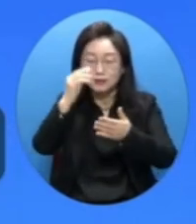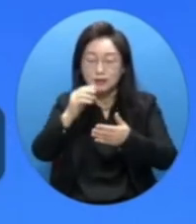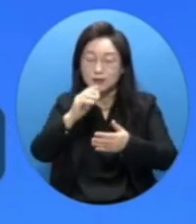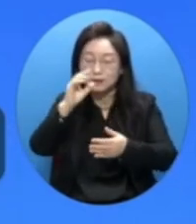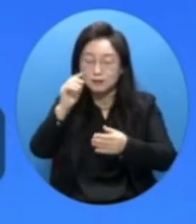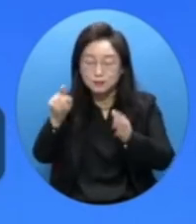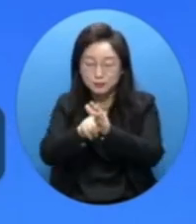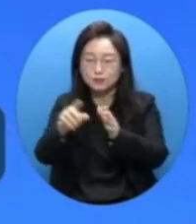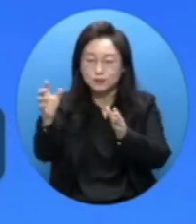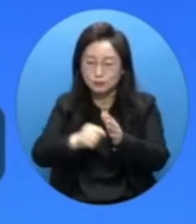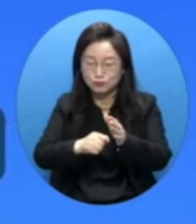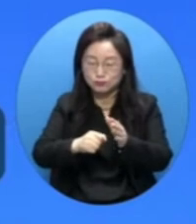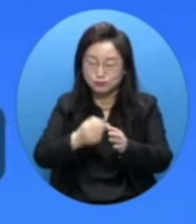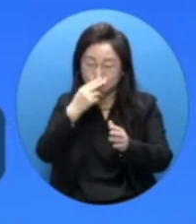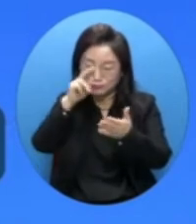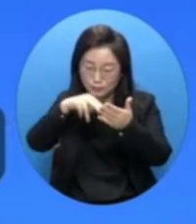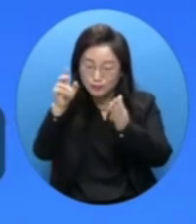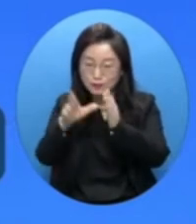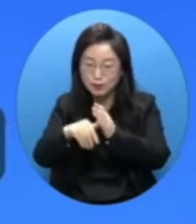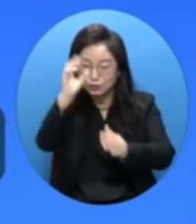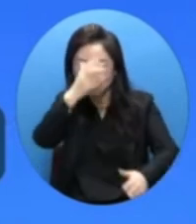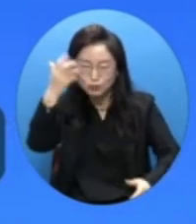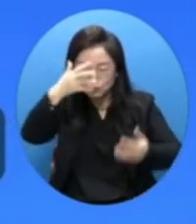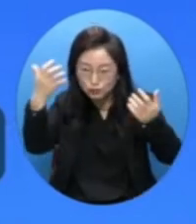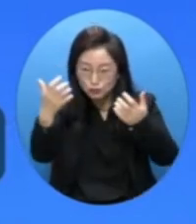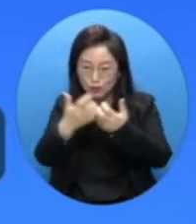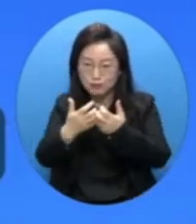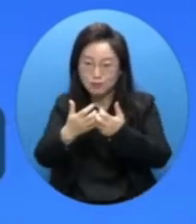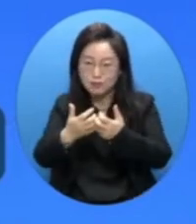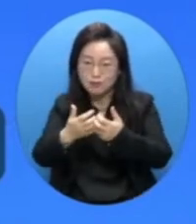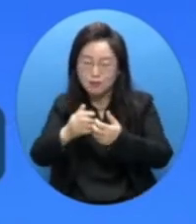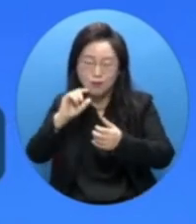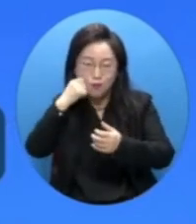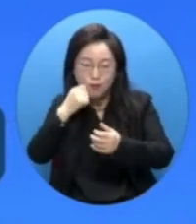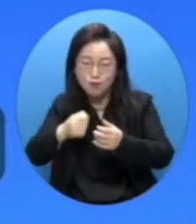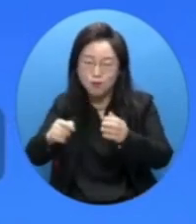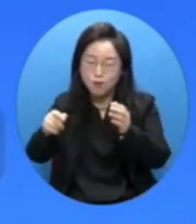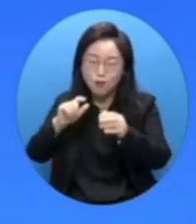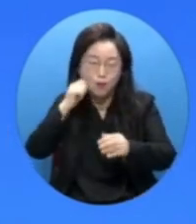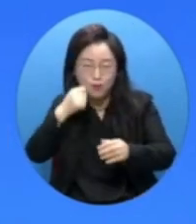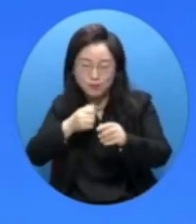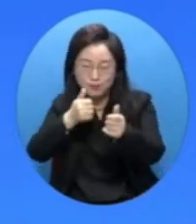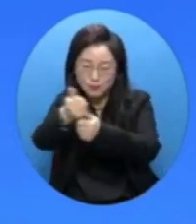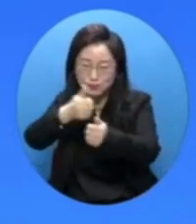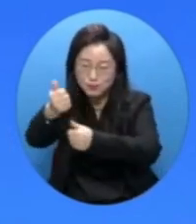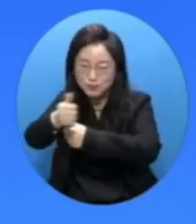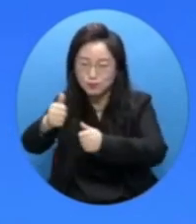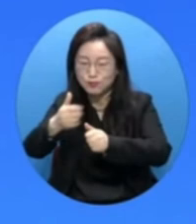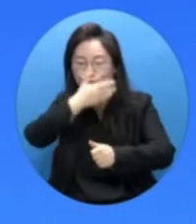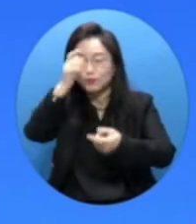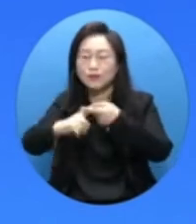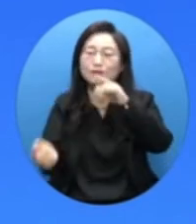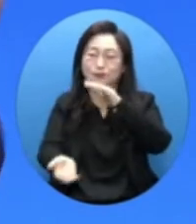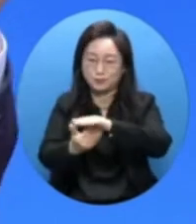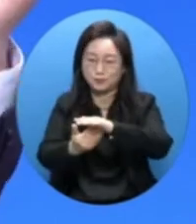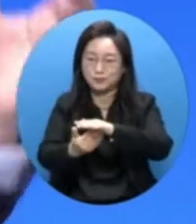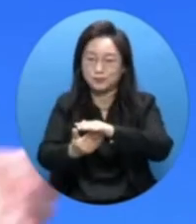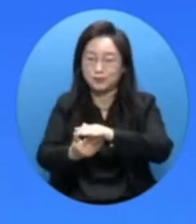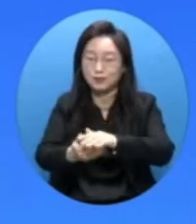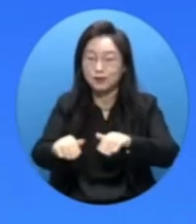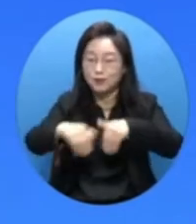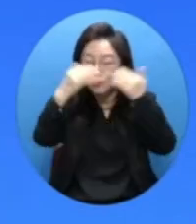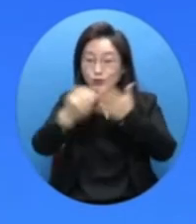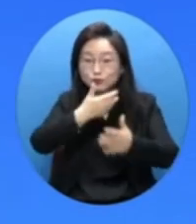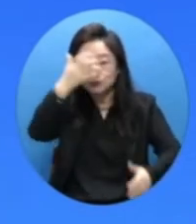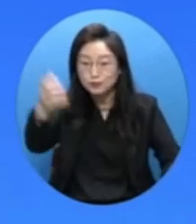받고 믿음으로 도전할 때 여러분이 다가온 모든 문제 어려움을 다 이겨내고 반드시 여러분의 꿈을 이루게 될 줄로 믿습니다 여러분보다 꿈꾸는 사람